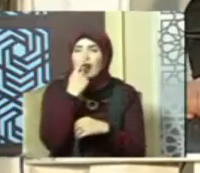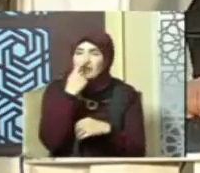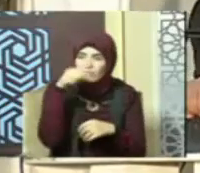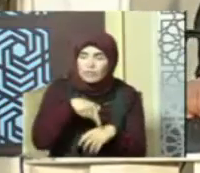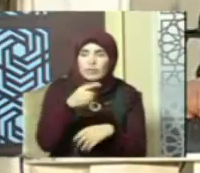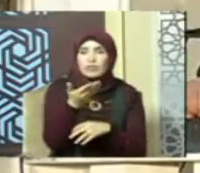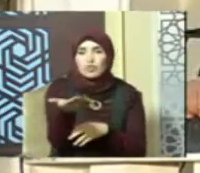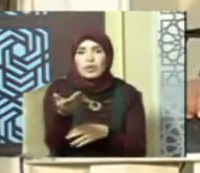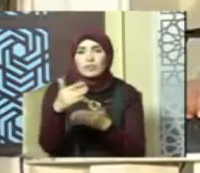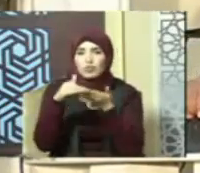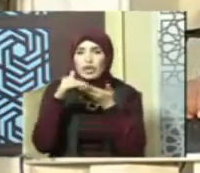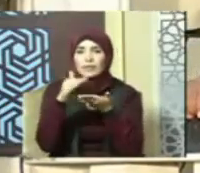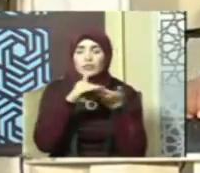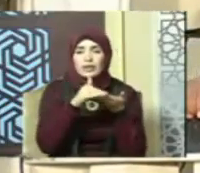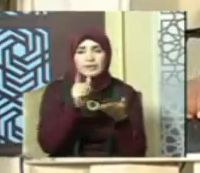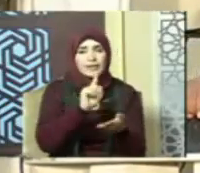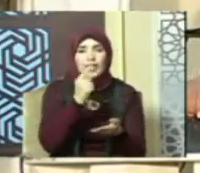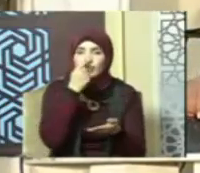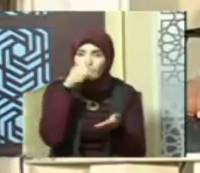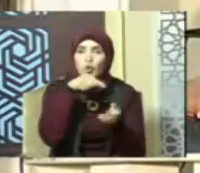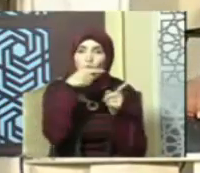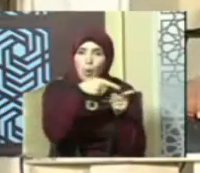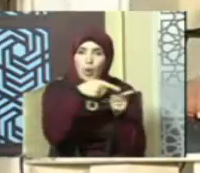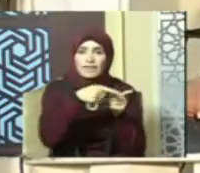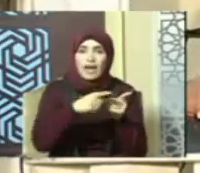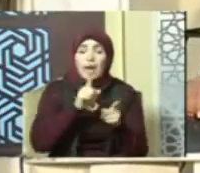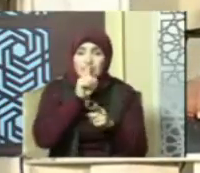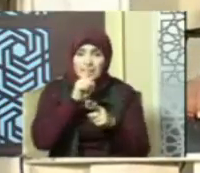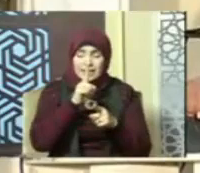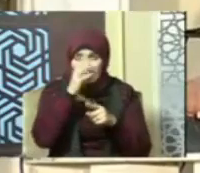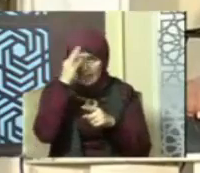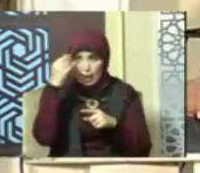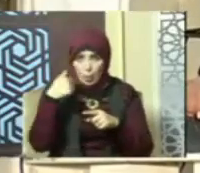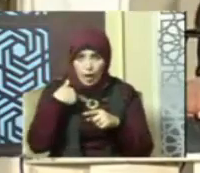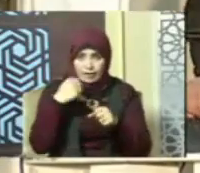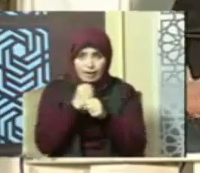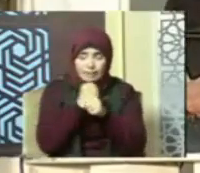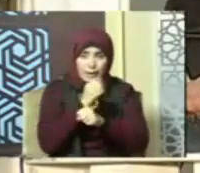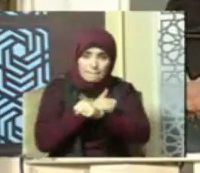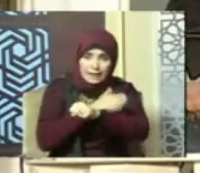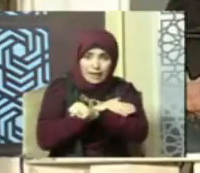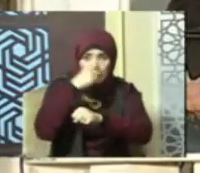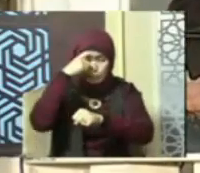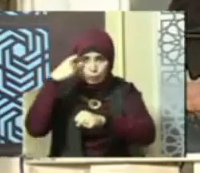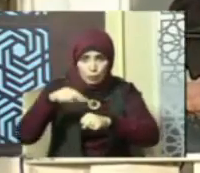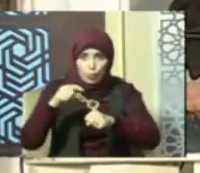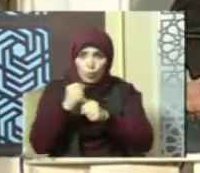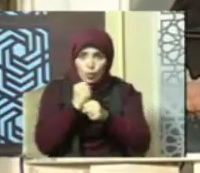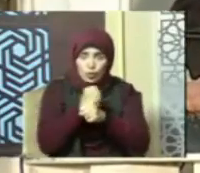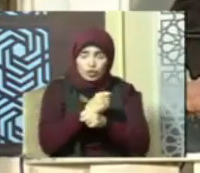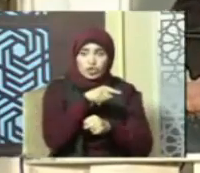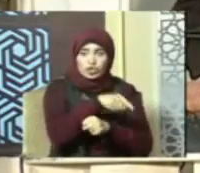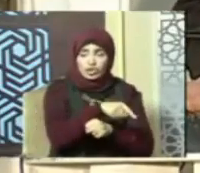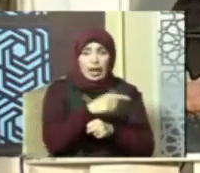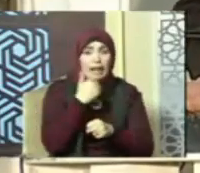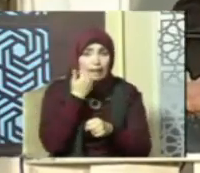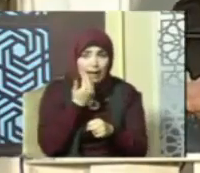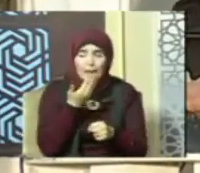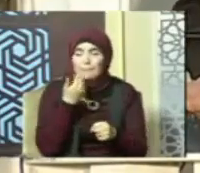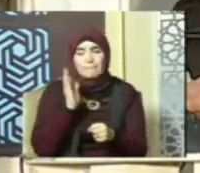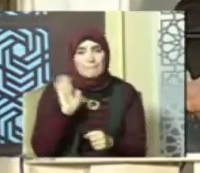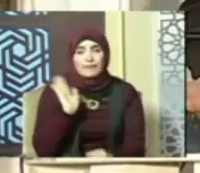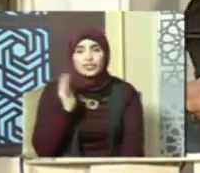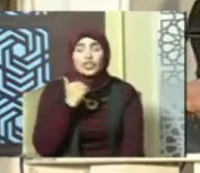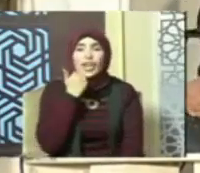السؤال. يقول الناس لي في الكسب عيب، فقلت العيب في ذل